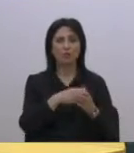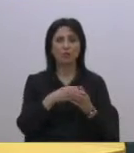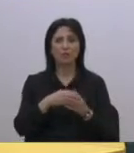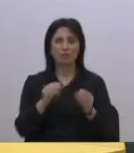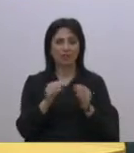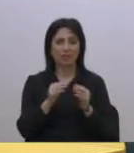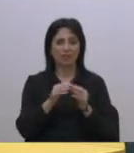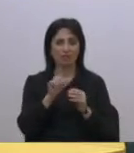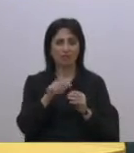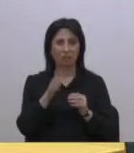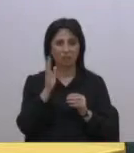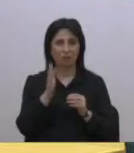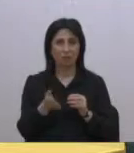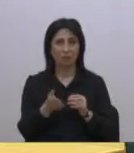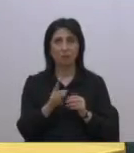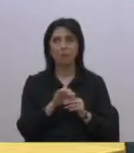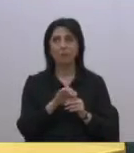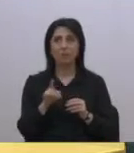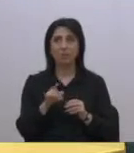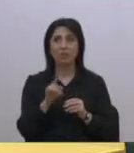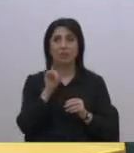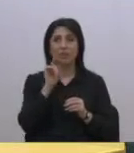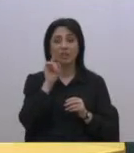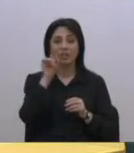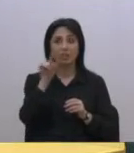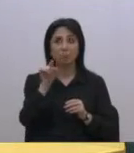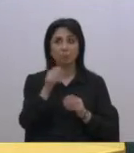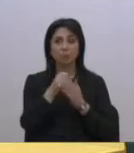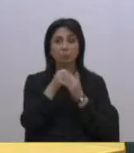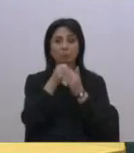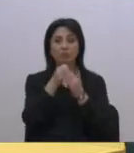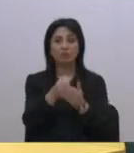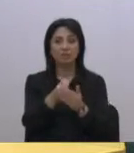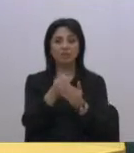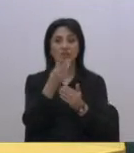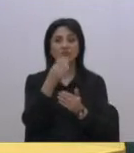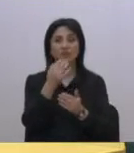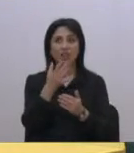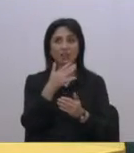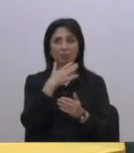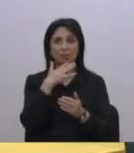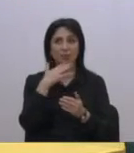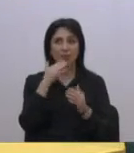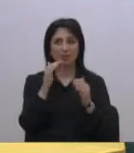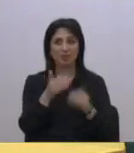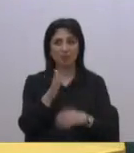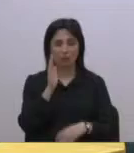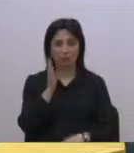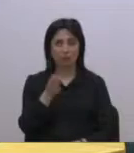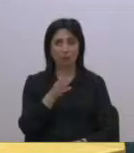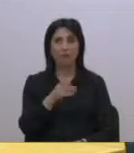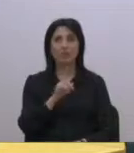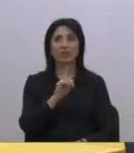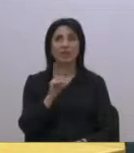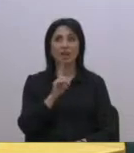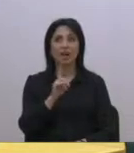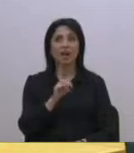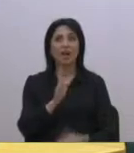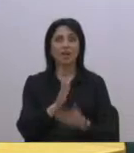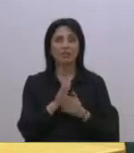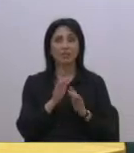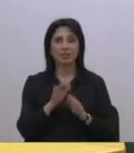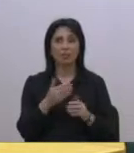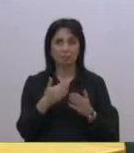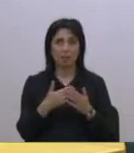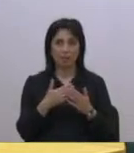იგივენი ადამიანები იქნებოდნენ, მაგრამ აი იმ მიღწევის შანსი ხო ბევრად ნაკლები გვექნებოდა. ესე იგი რაღაცაშია საქმე,